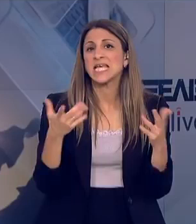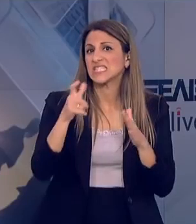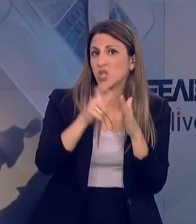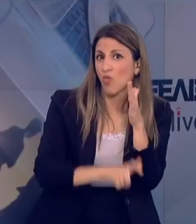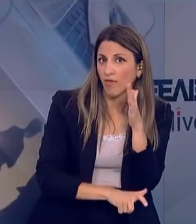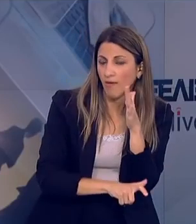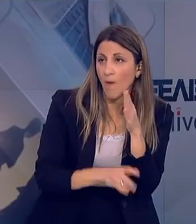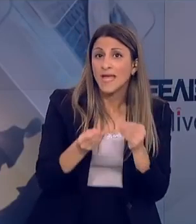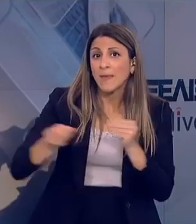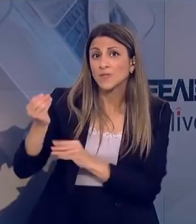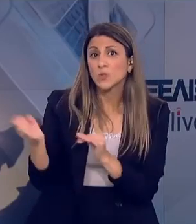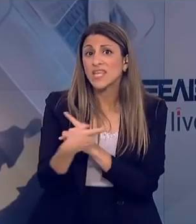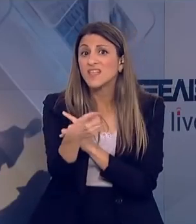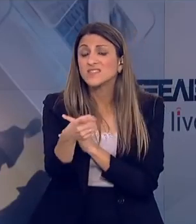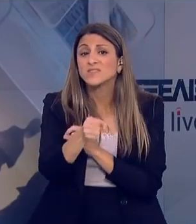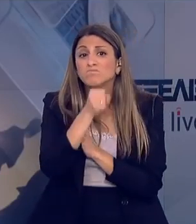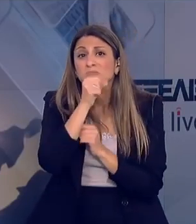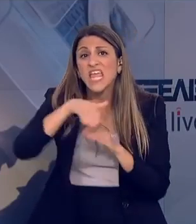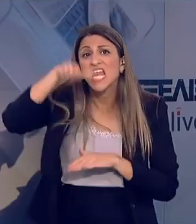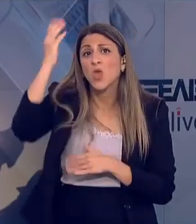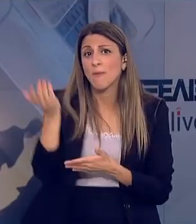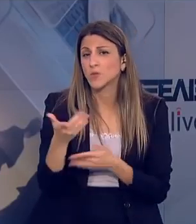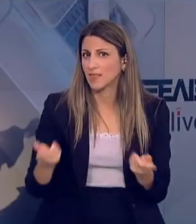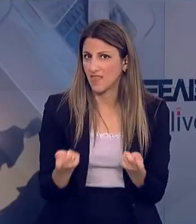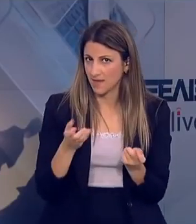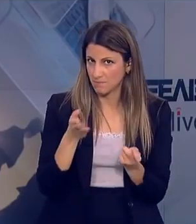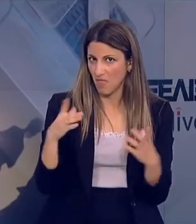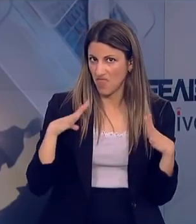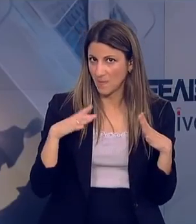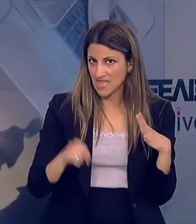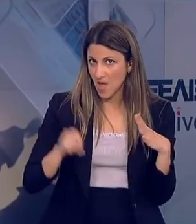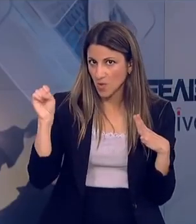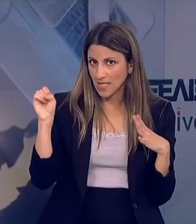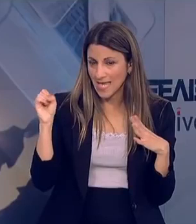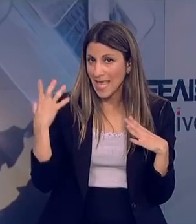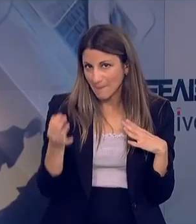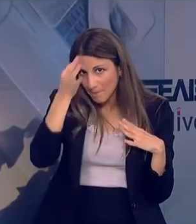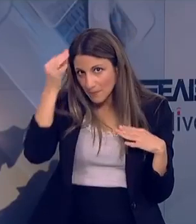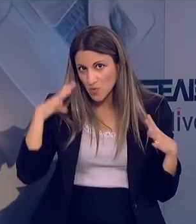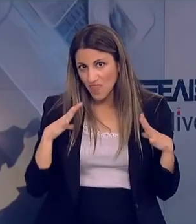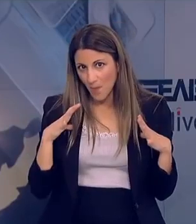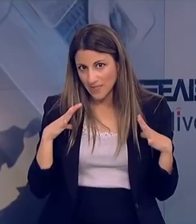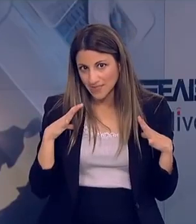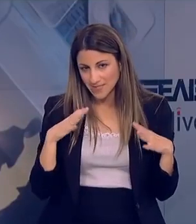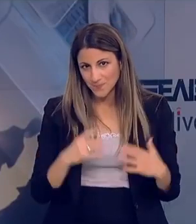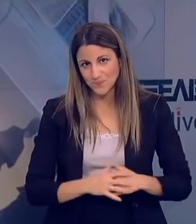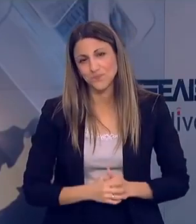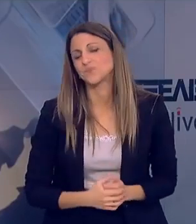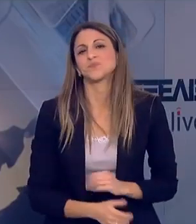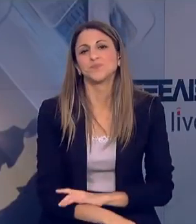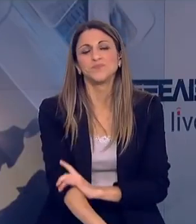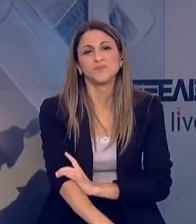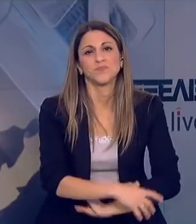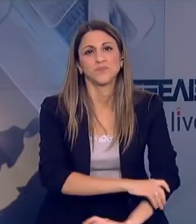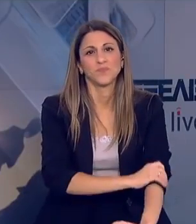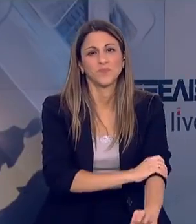του πληθυσμού, και πώς θα φανταζόσασταν τις διακοπές σας γενικότερα? Τώρα πρέπει να γράψω έκθεση.